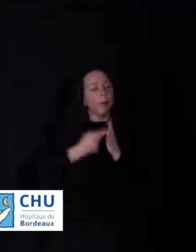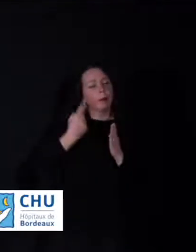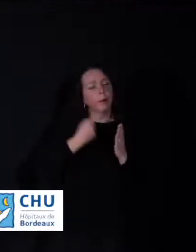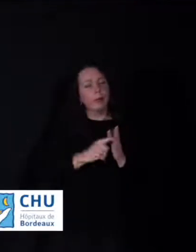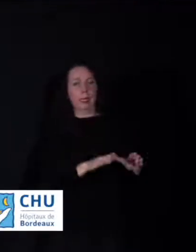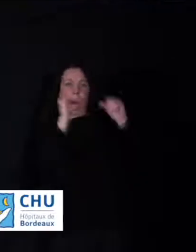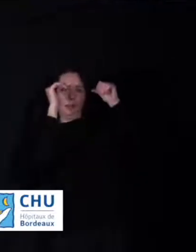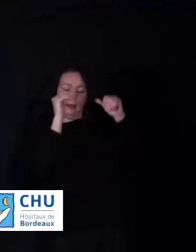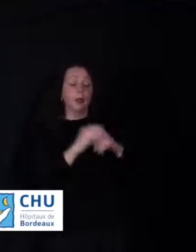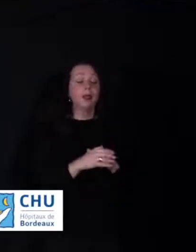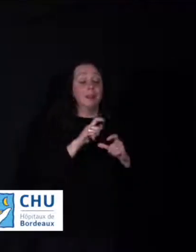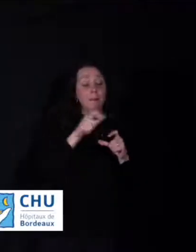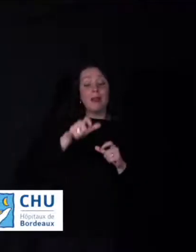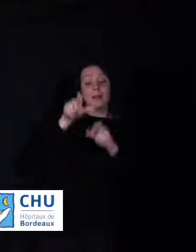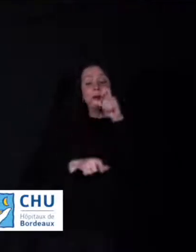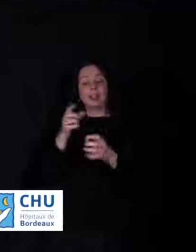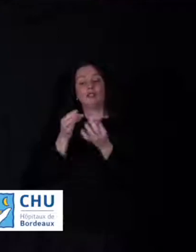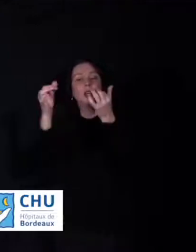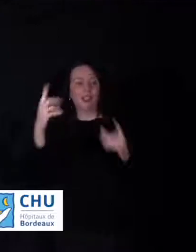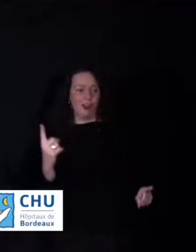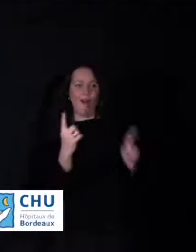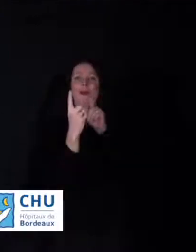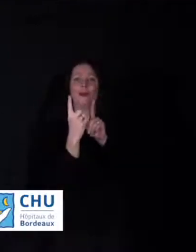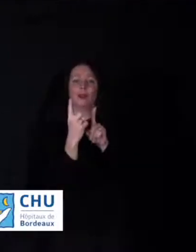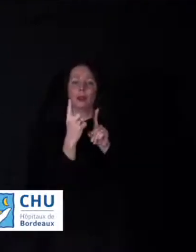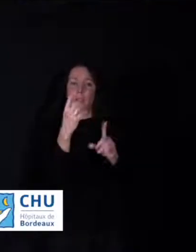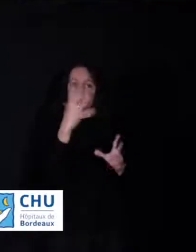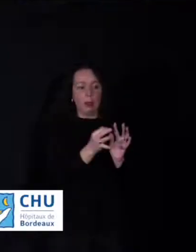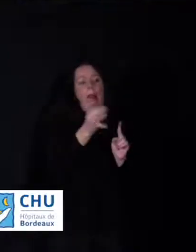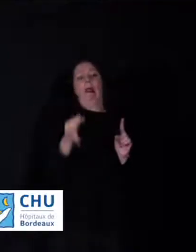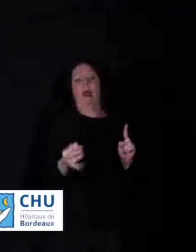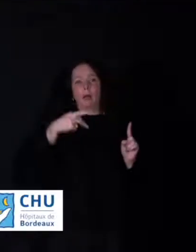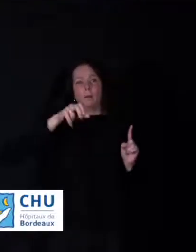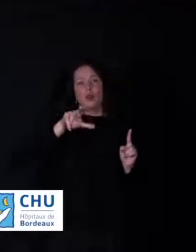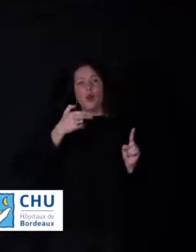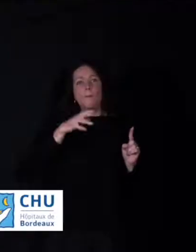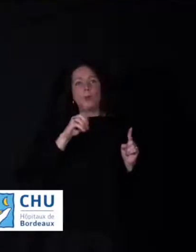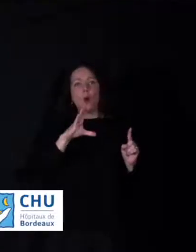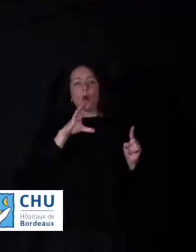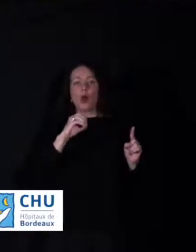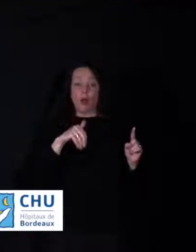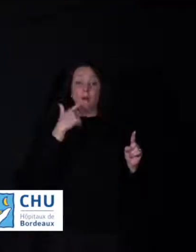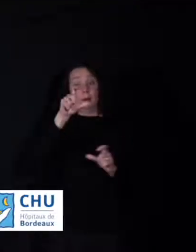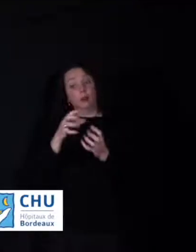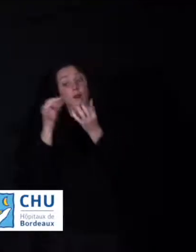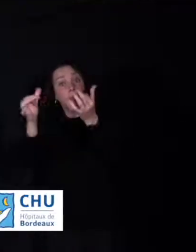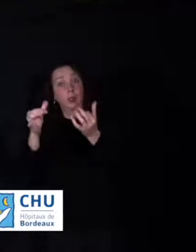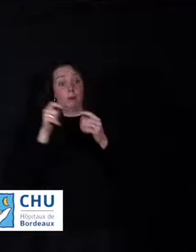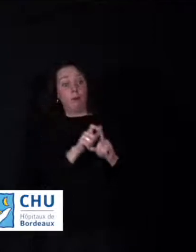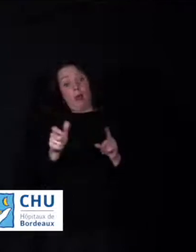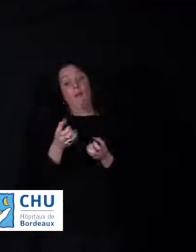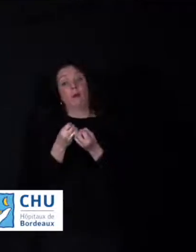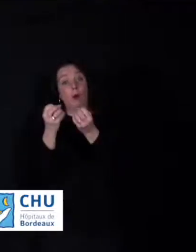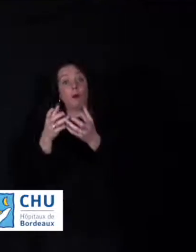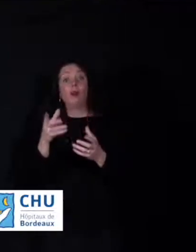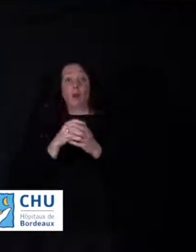ira voir les personnes plus fragiles de son entourage, il ne sera peut-être pas vecteur de pneumocoque et qui, chez les personnes fragiles, peut être à l'origine